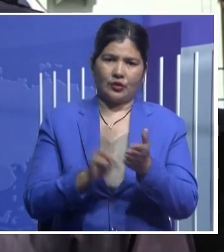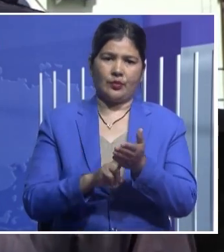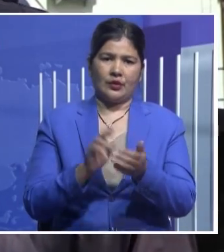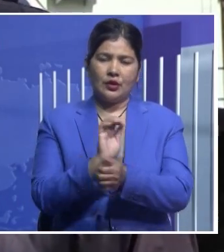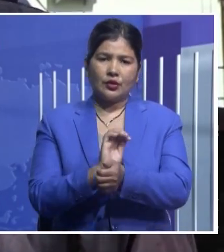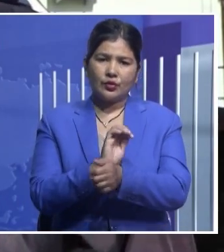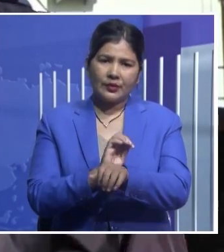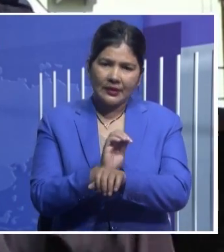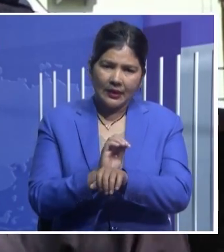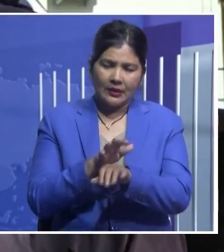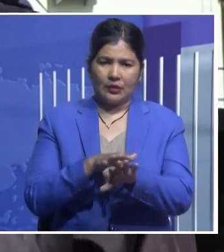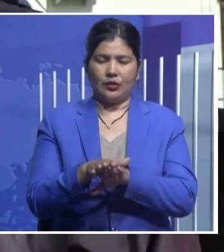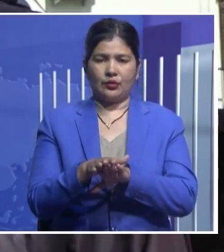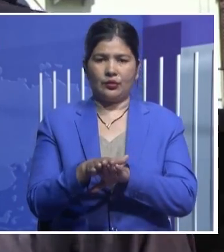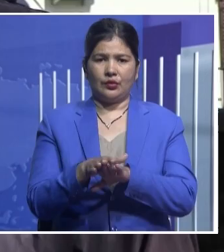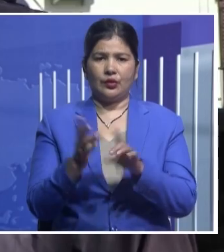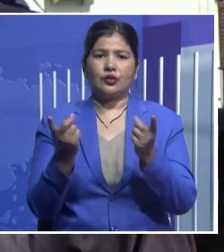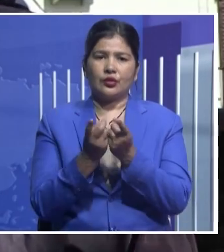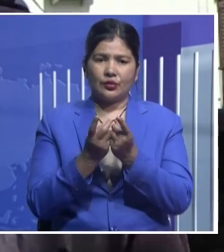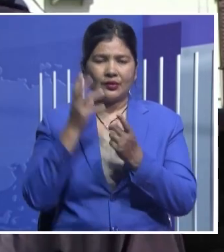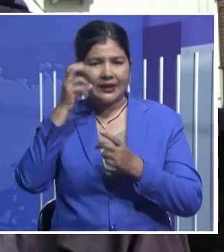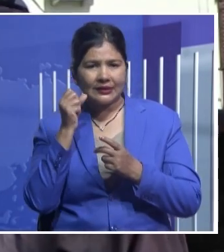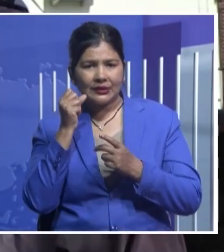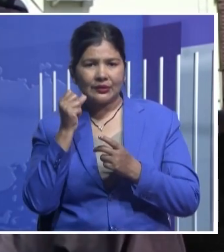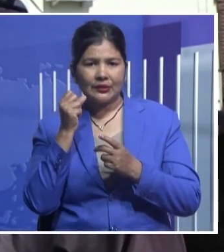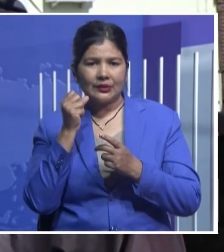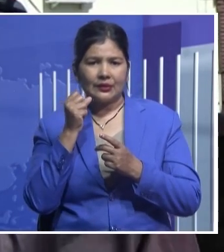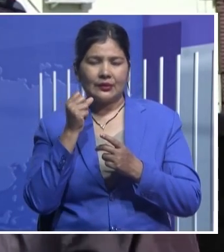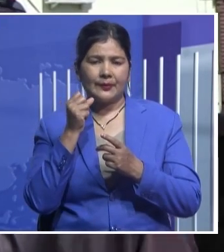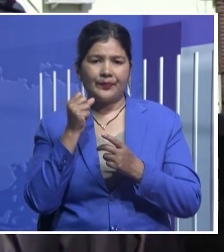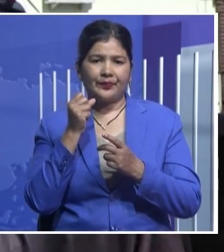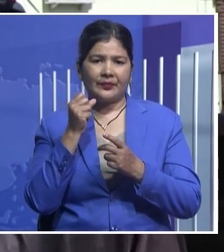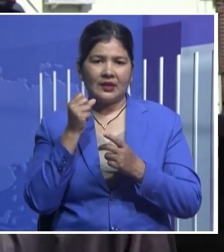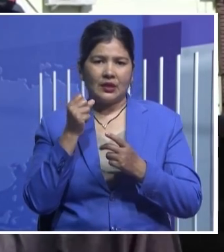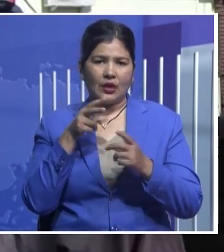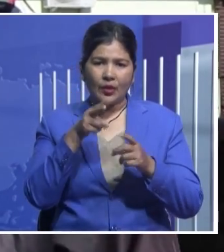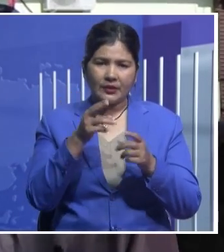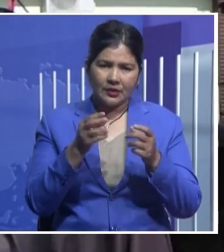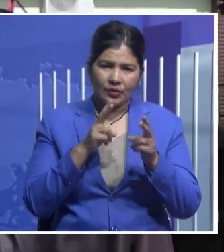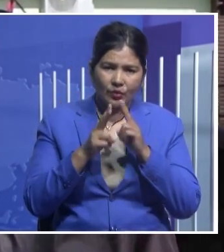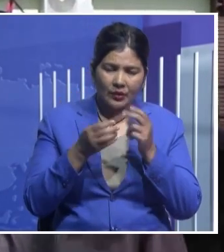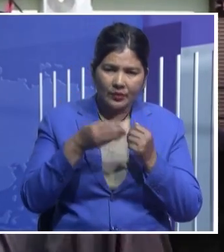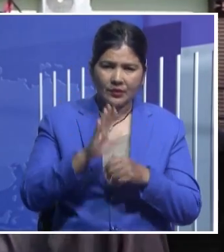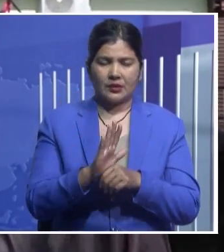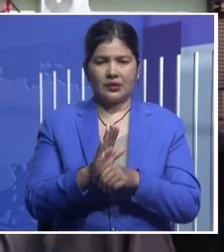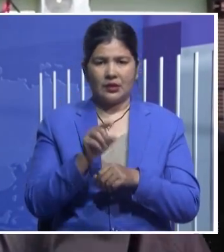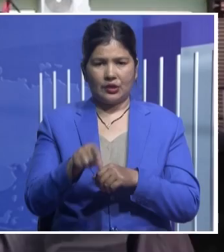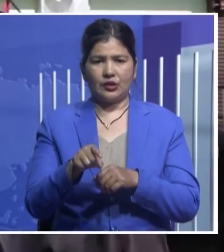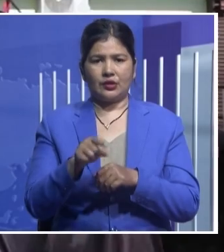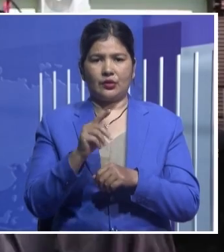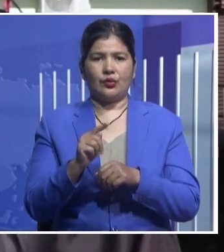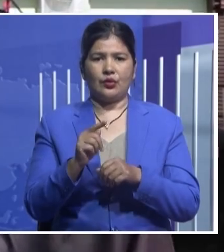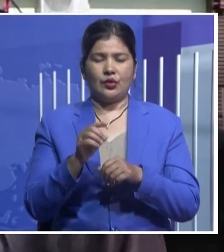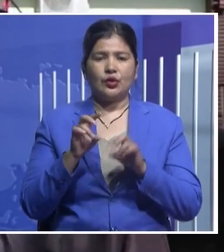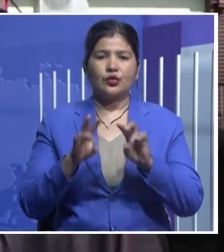सुविधाहरू उहाँहरू जस्तो नाइट ड्युटीको कुराहरू हुनसक्छ, इमर्जेन्सी कुनै अपरेसनको कुरा हुनसक्छ, त्यसको